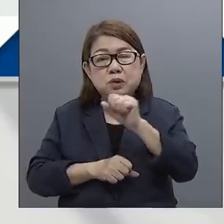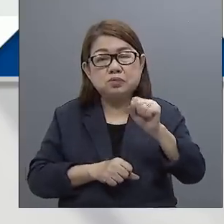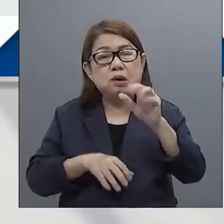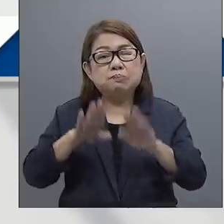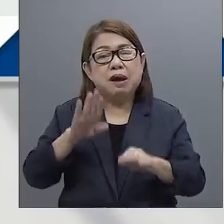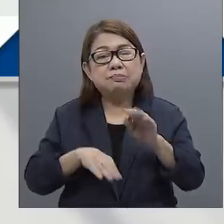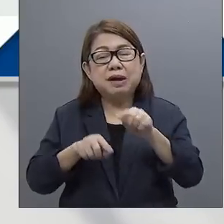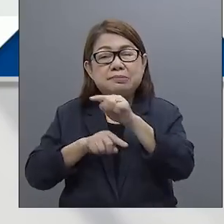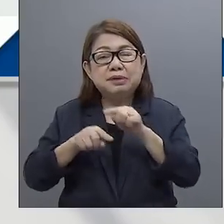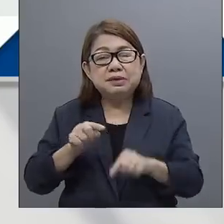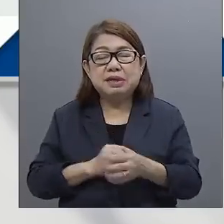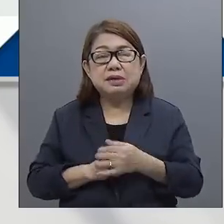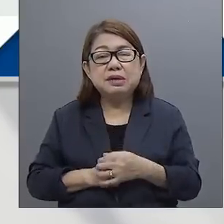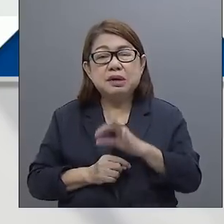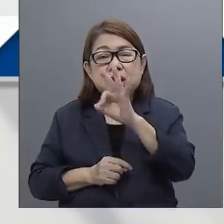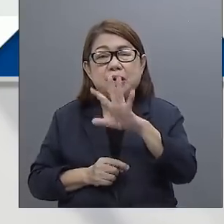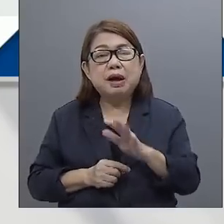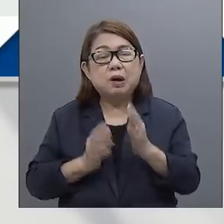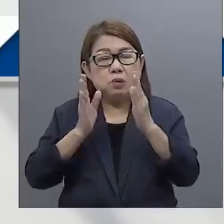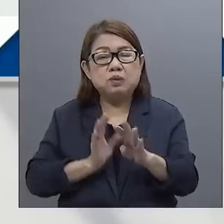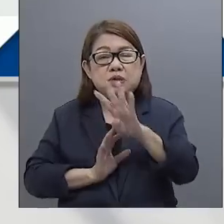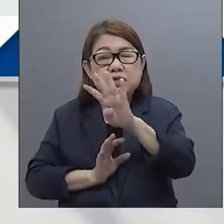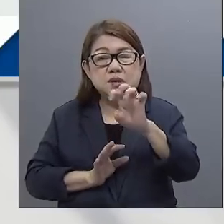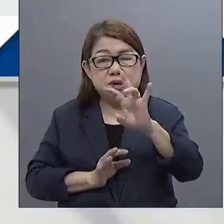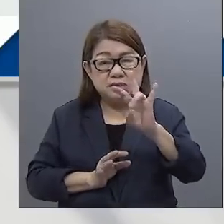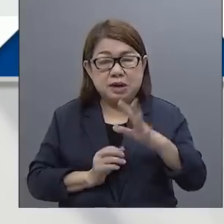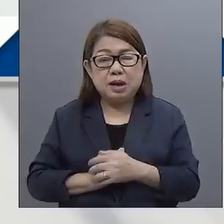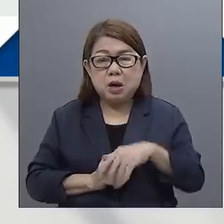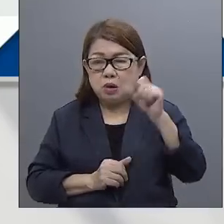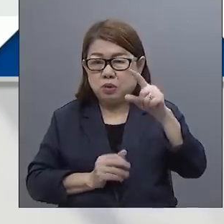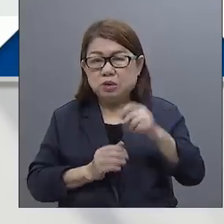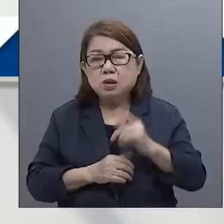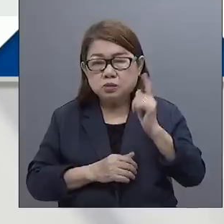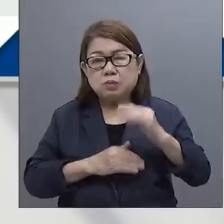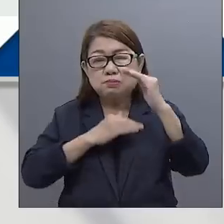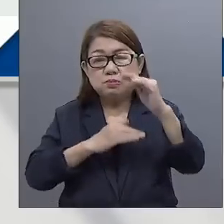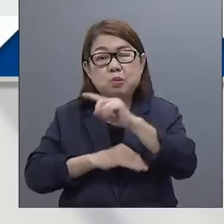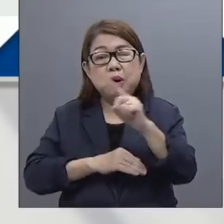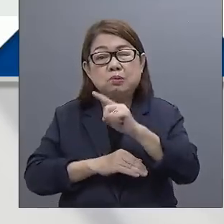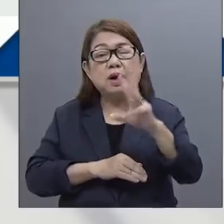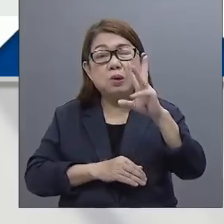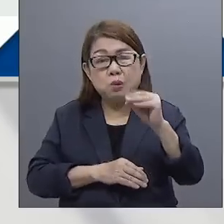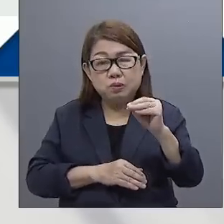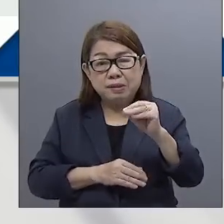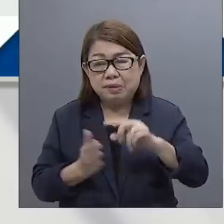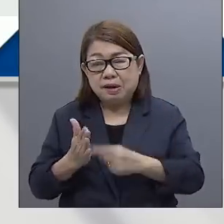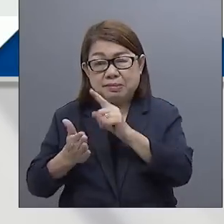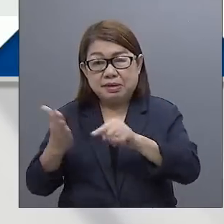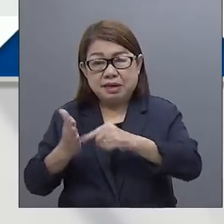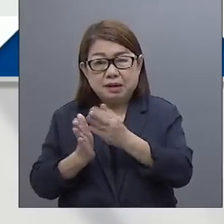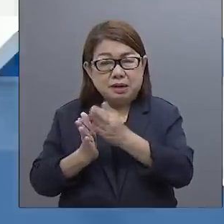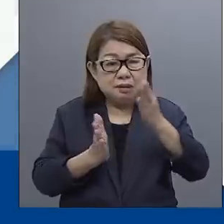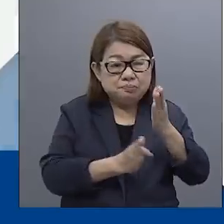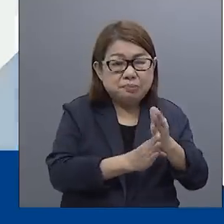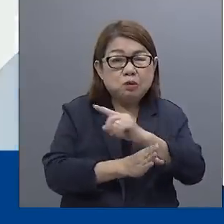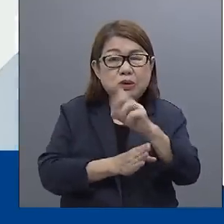95หรือ475คนจากทั้งหมดโดยเร็วแต่ต้องไม่ช้ากว่า60วันนับแต่วันเลือกตั้งประกอบ